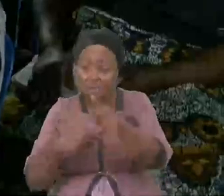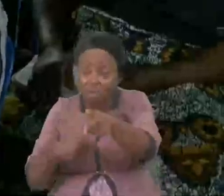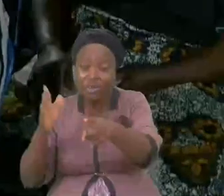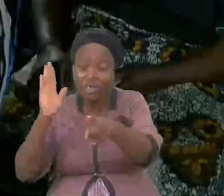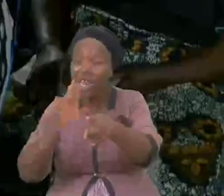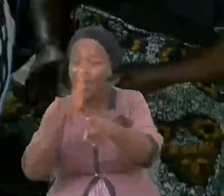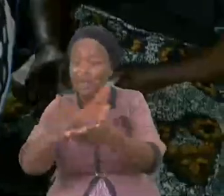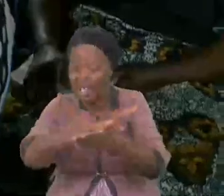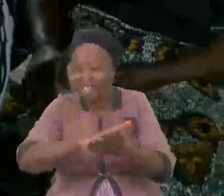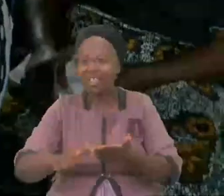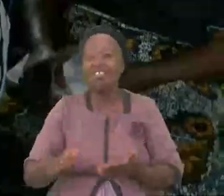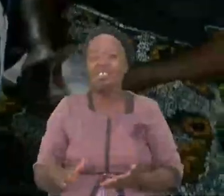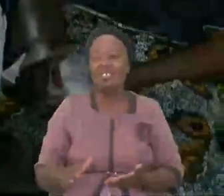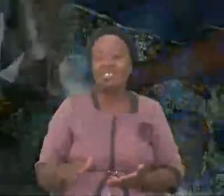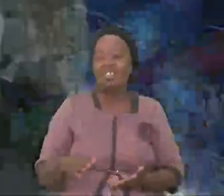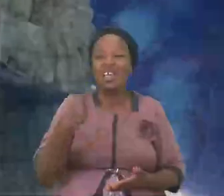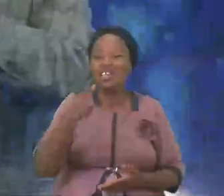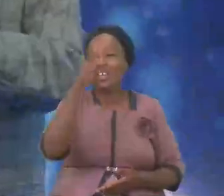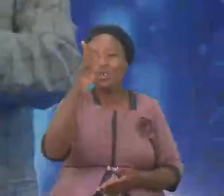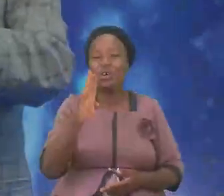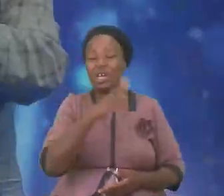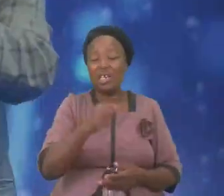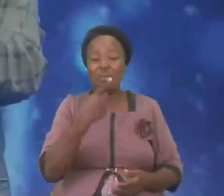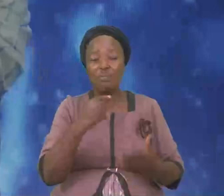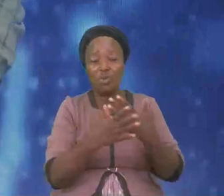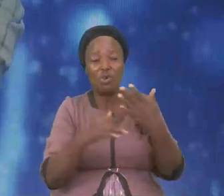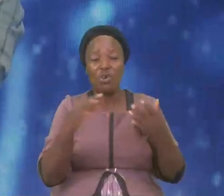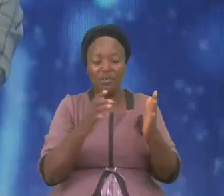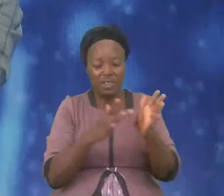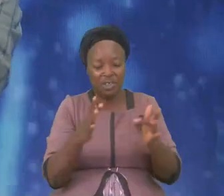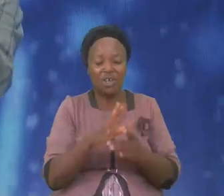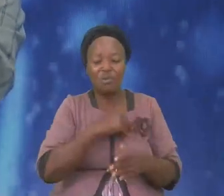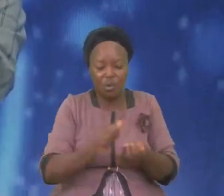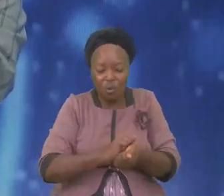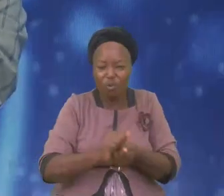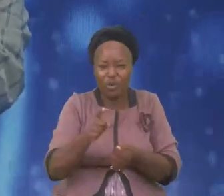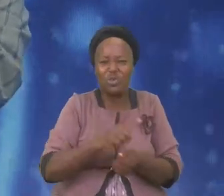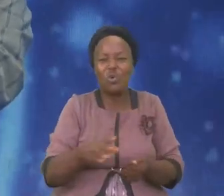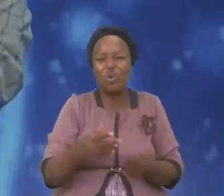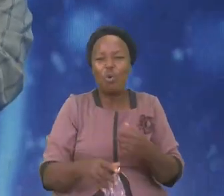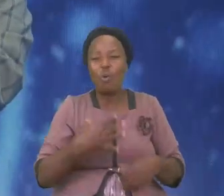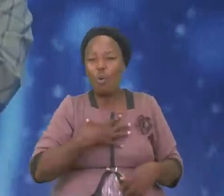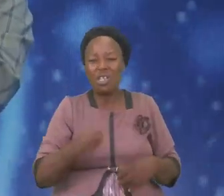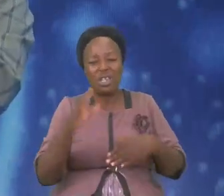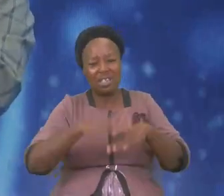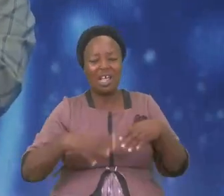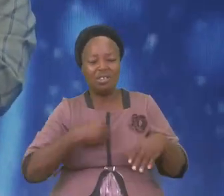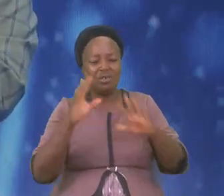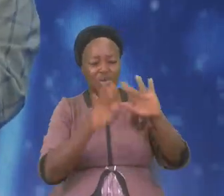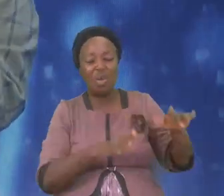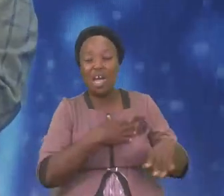purifiés. Le sang de Jésus te lavera plus blanc que la neige. Vous serez purifiés